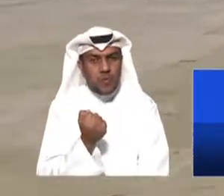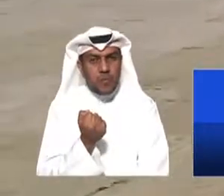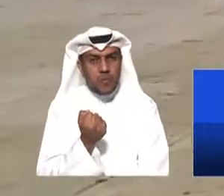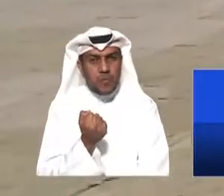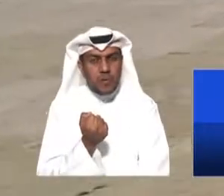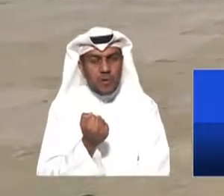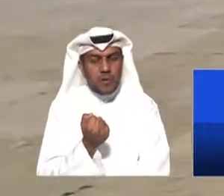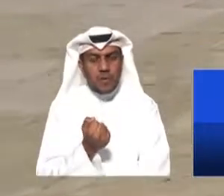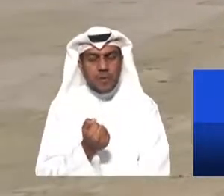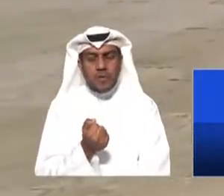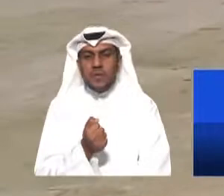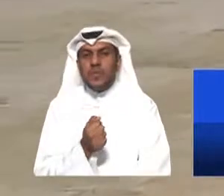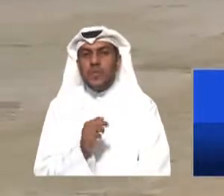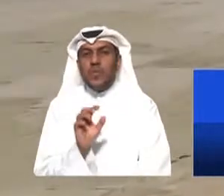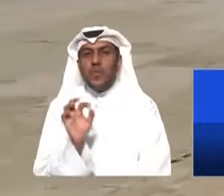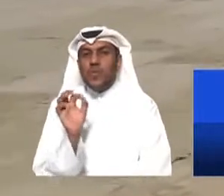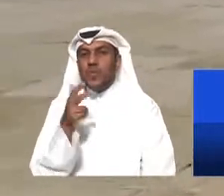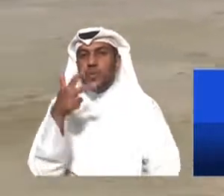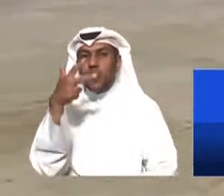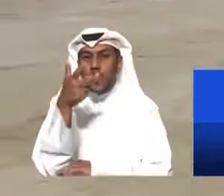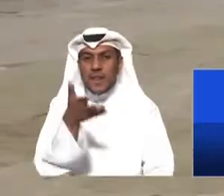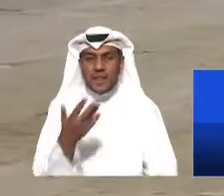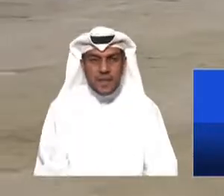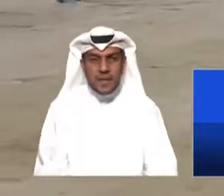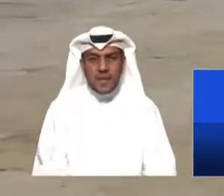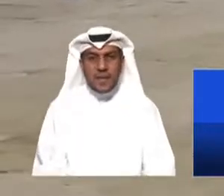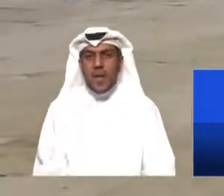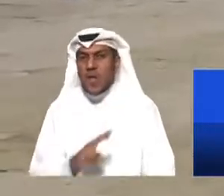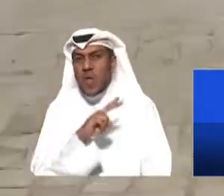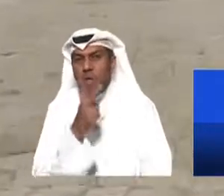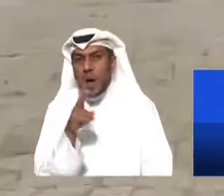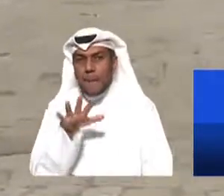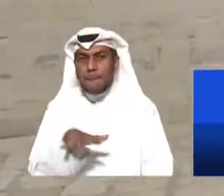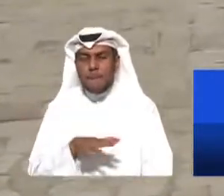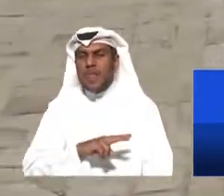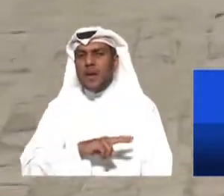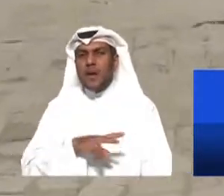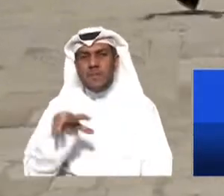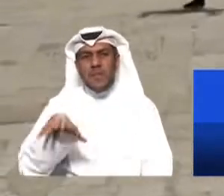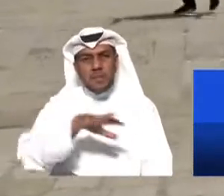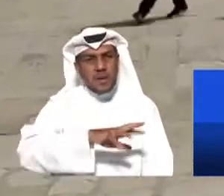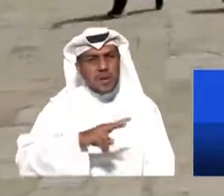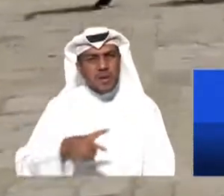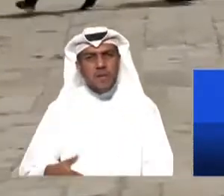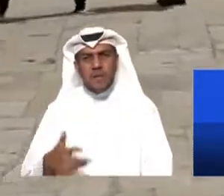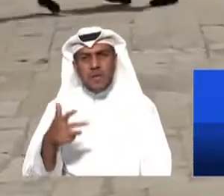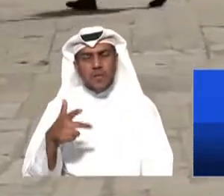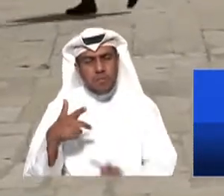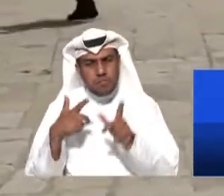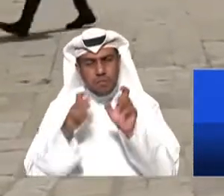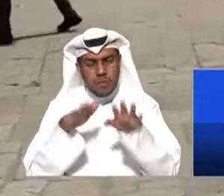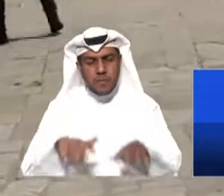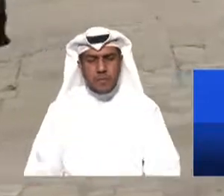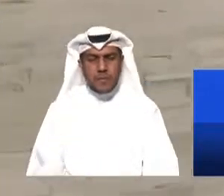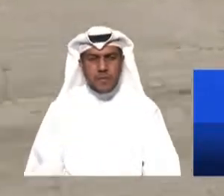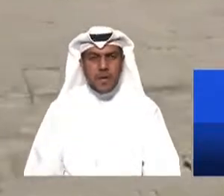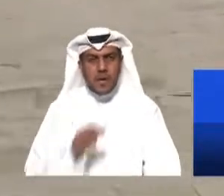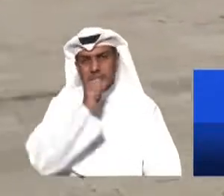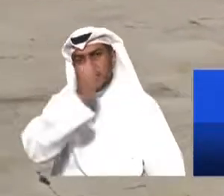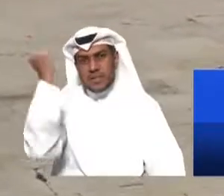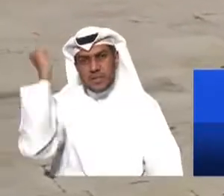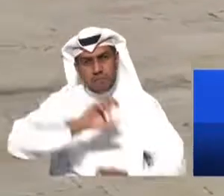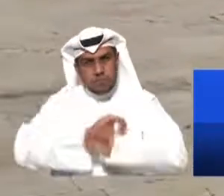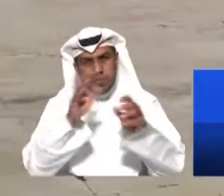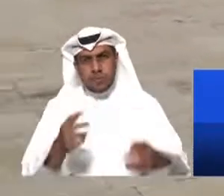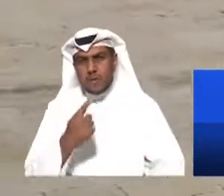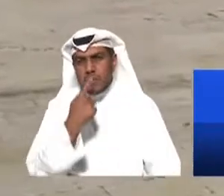شرقية نابلس، وأطلقت قوات الاحتلال العيارة النارية وقنابل الغاز المسيرة